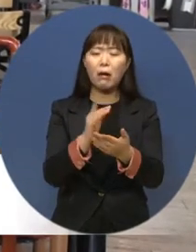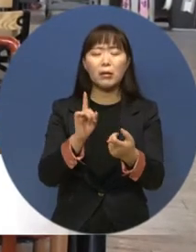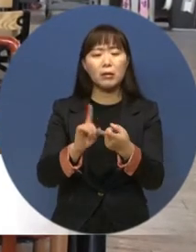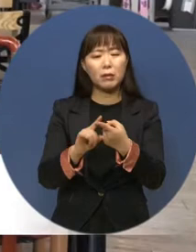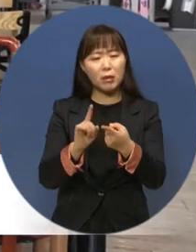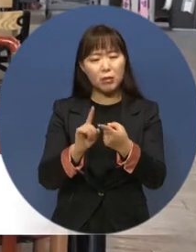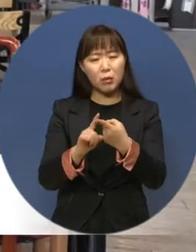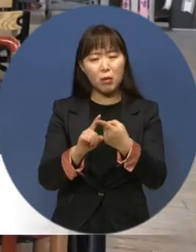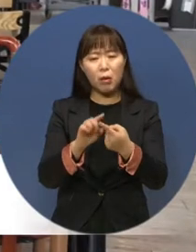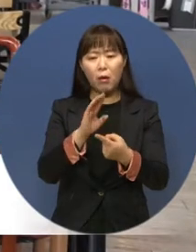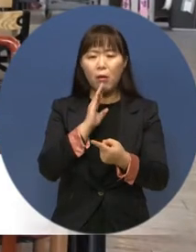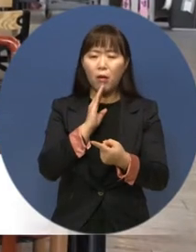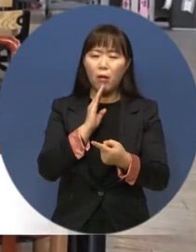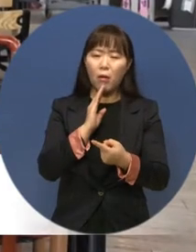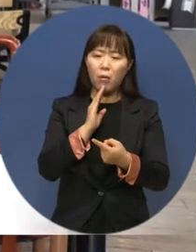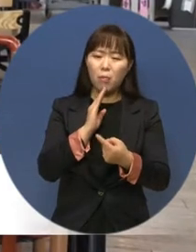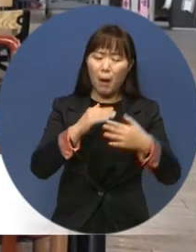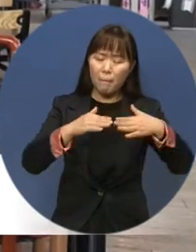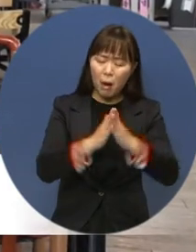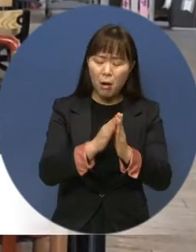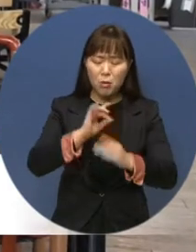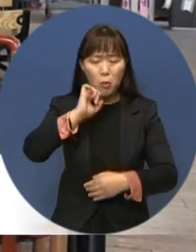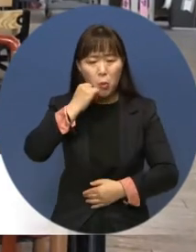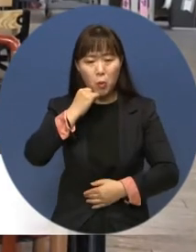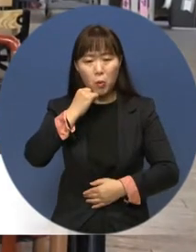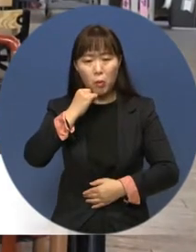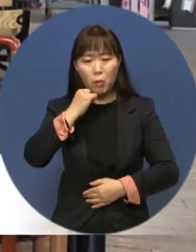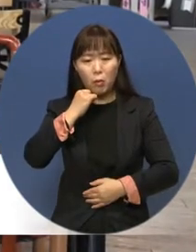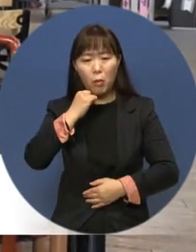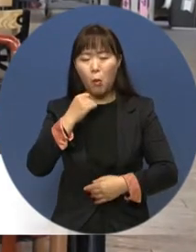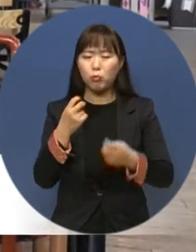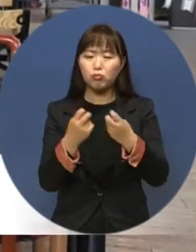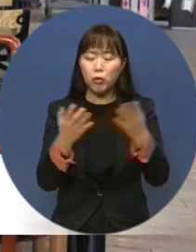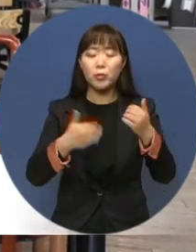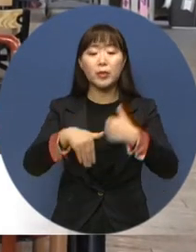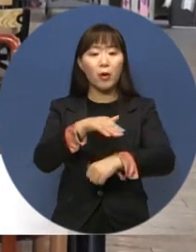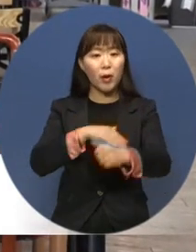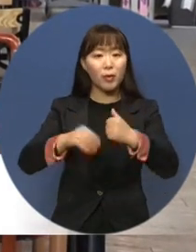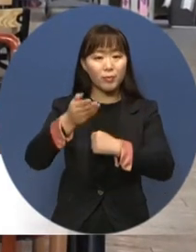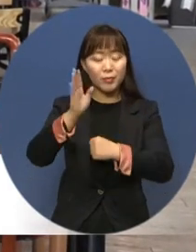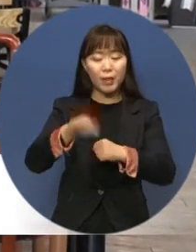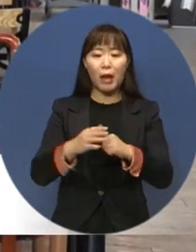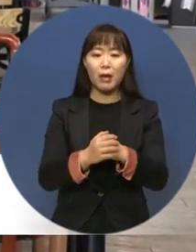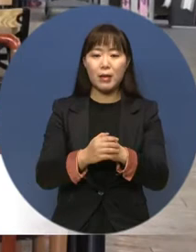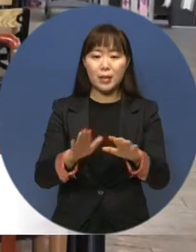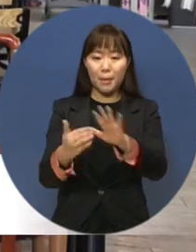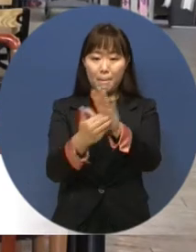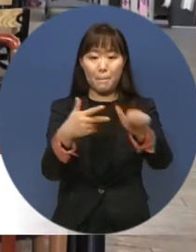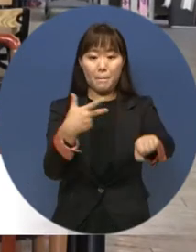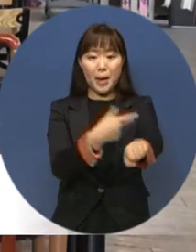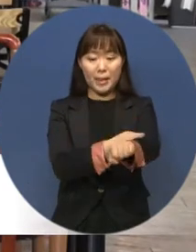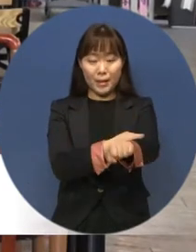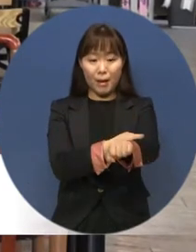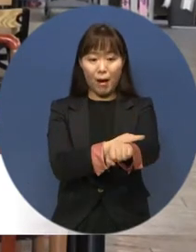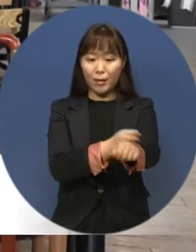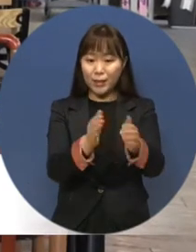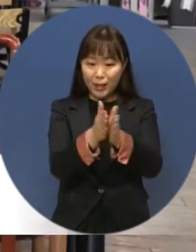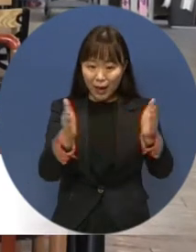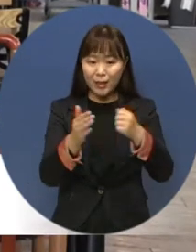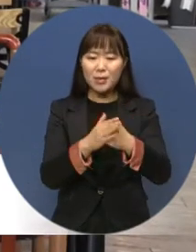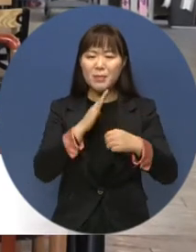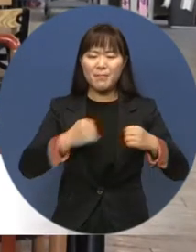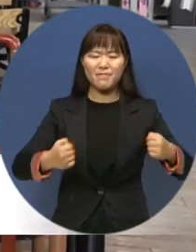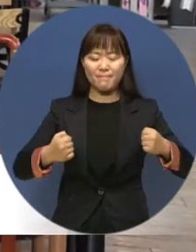말해야 될지 정말 접을 수도 없고 그렇다고 나갈 수도 없고 그런 입장이었는데요. 그래도 백신이 나왔다고 해서